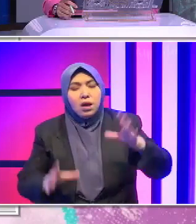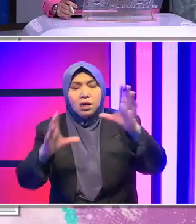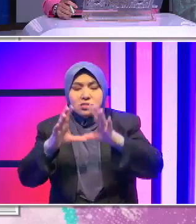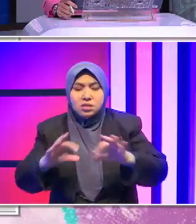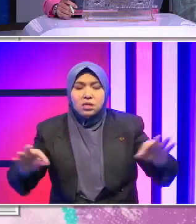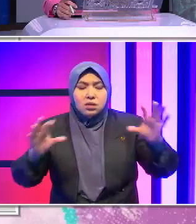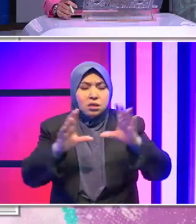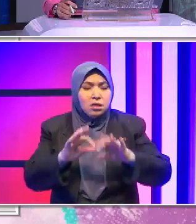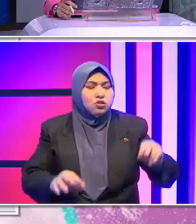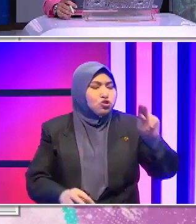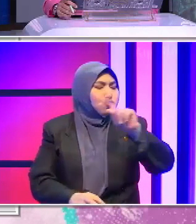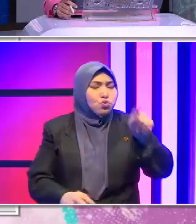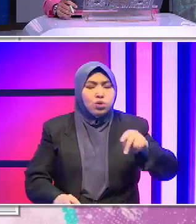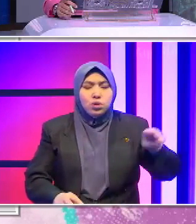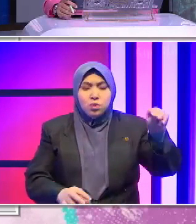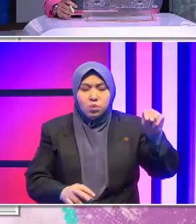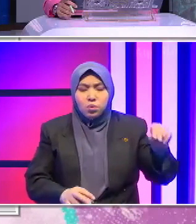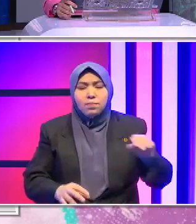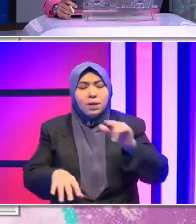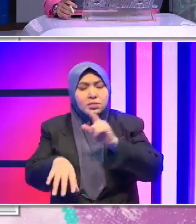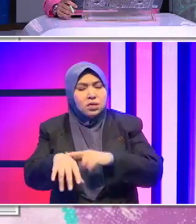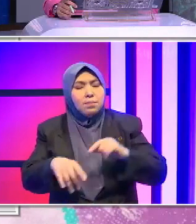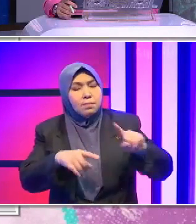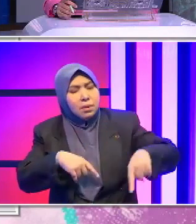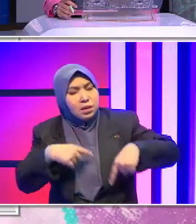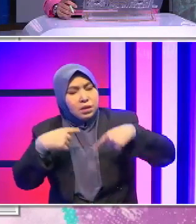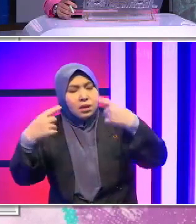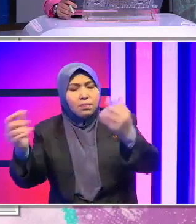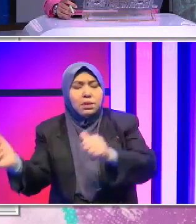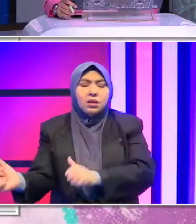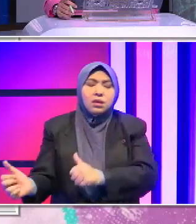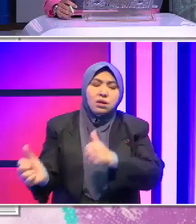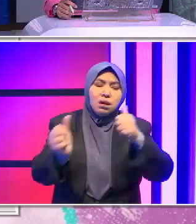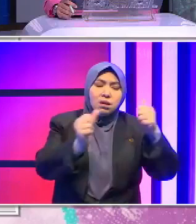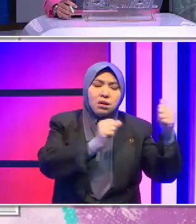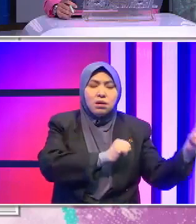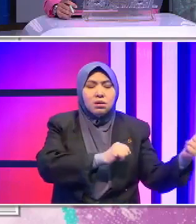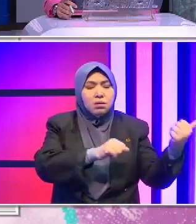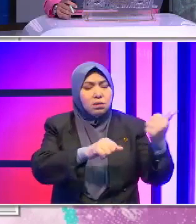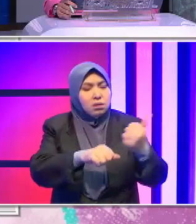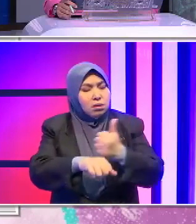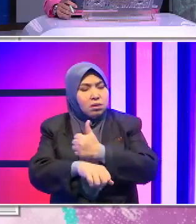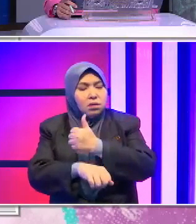النون إذ ذهب مغاضبا